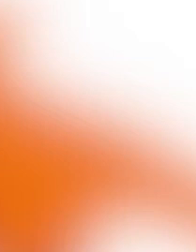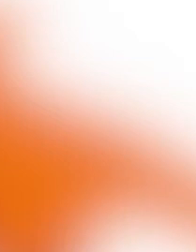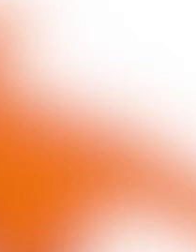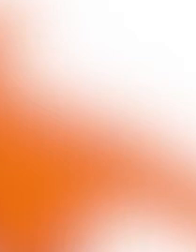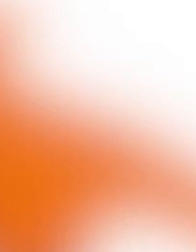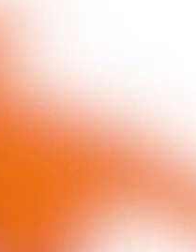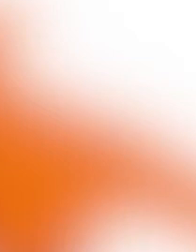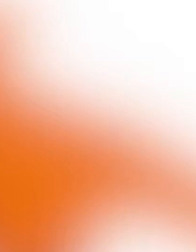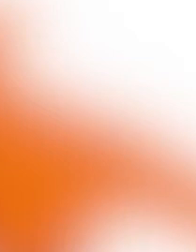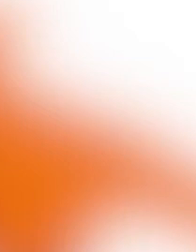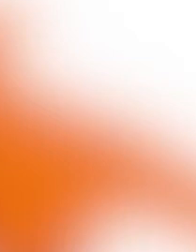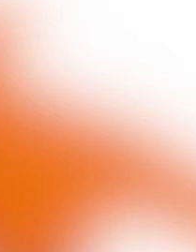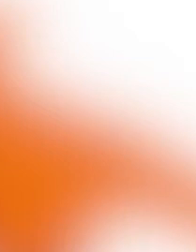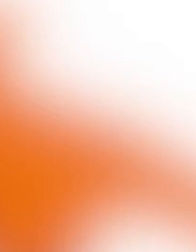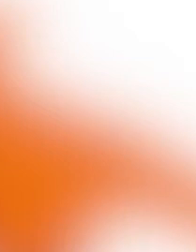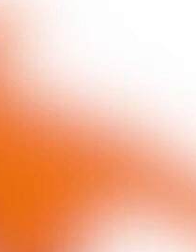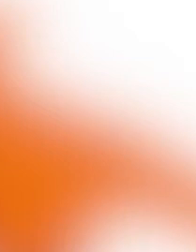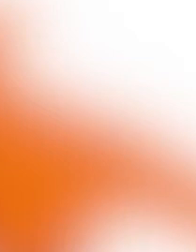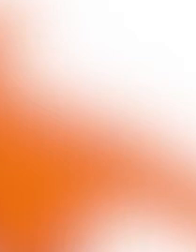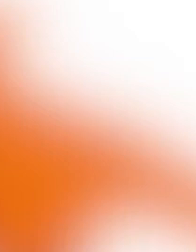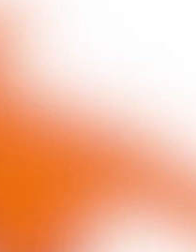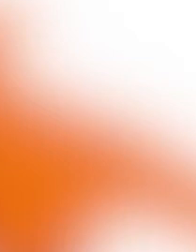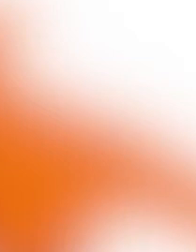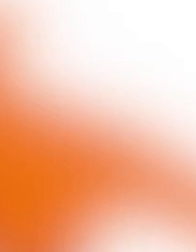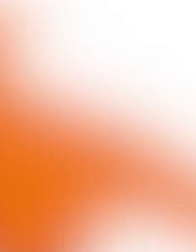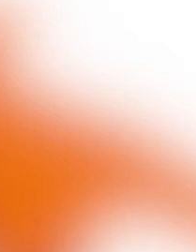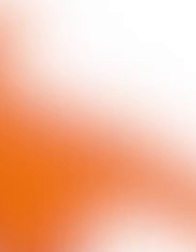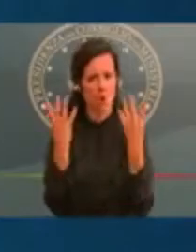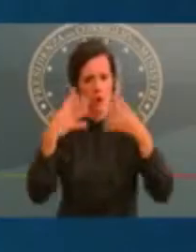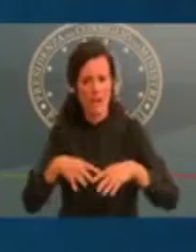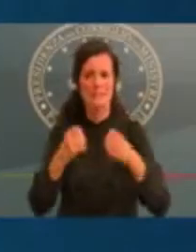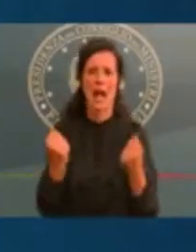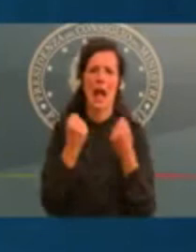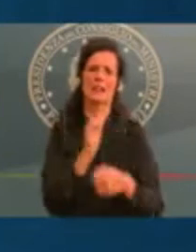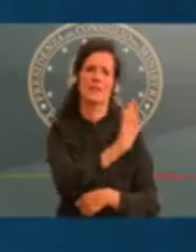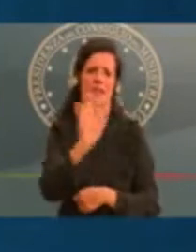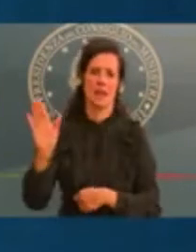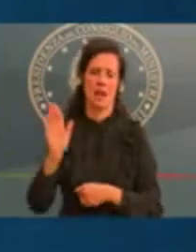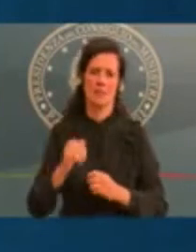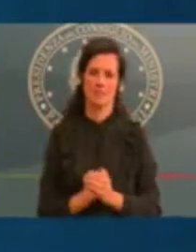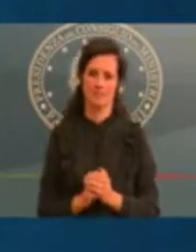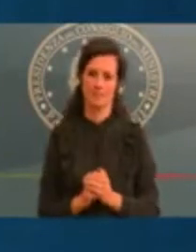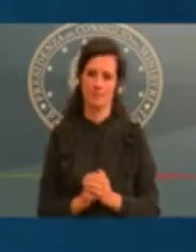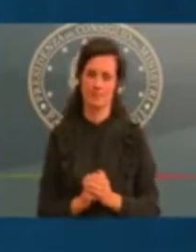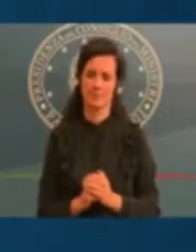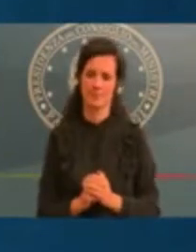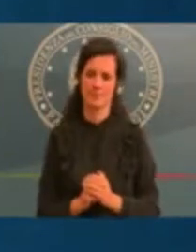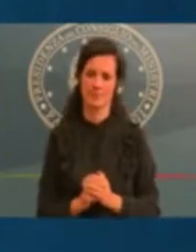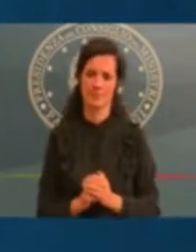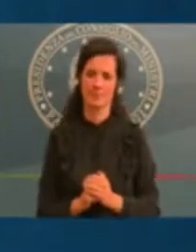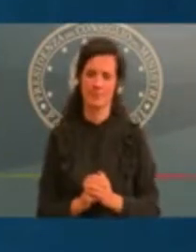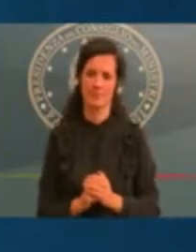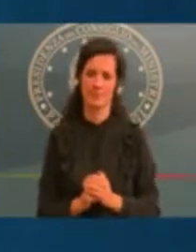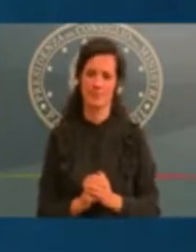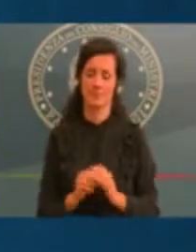zona rossa da domani dell'abruzzo mentre le rimane a rischio la puglia nonostante la scelta il governatore emiliano di chiudere le provincia